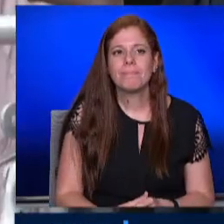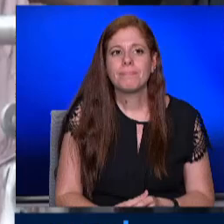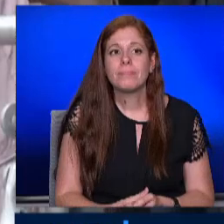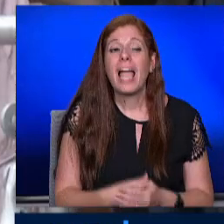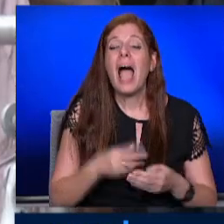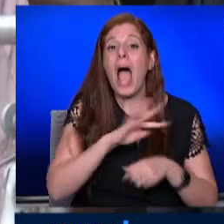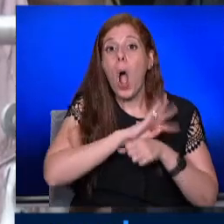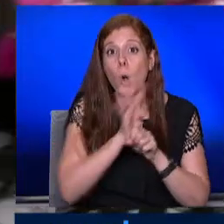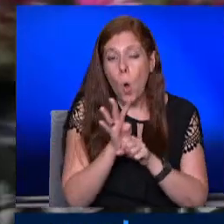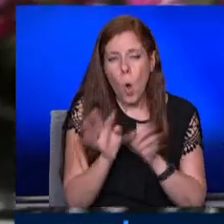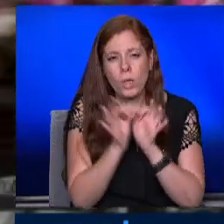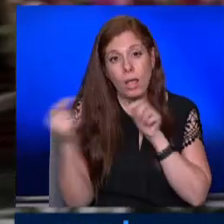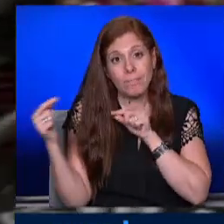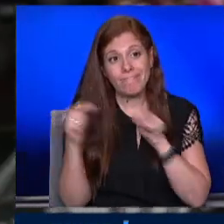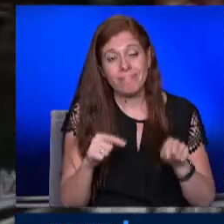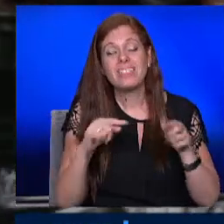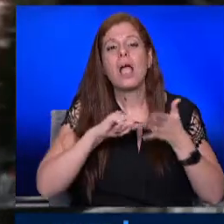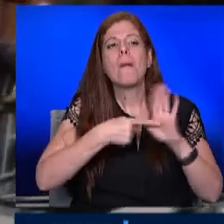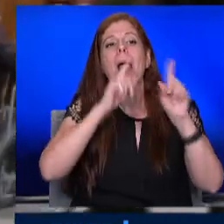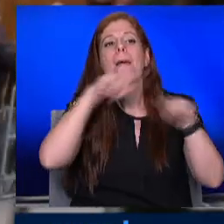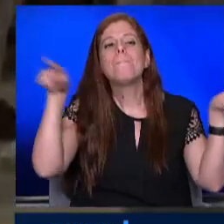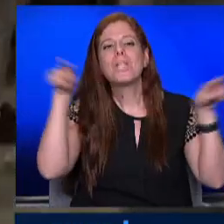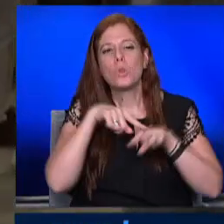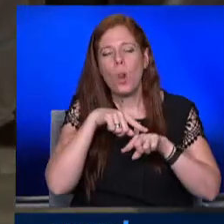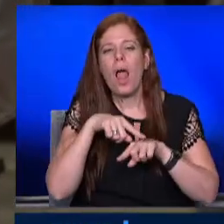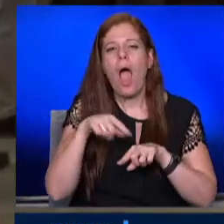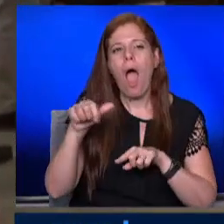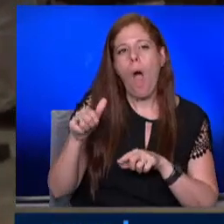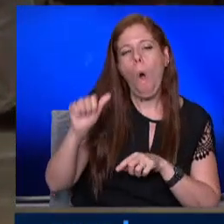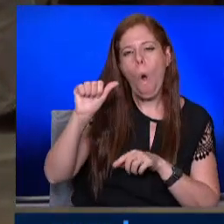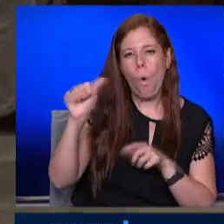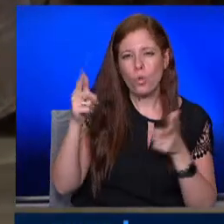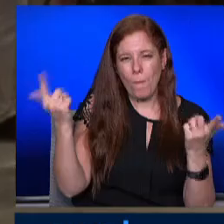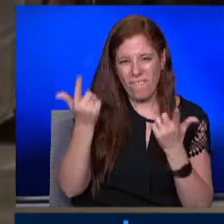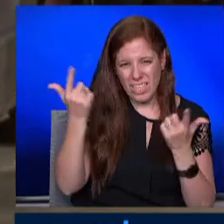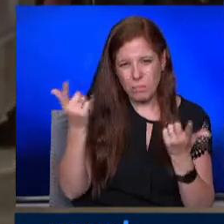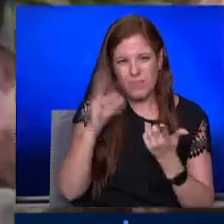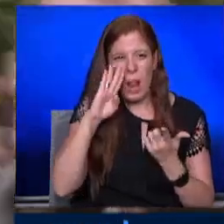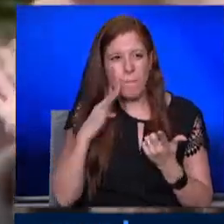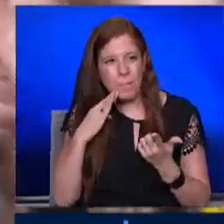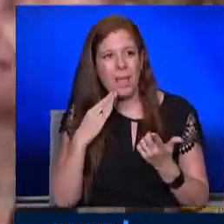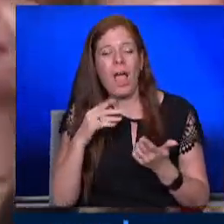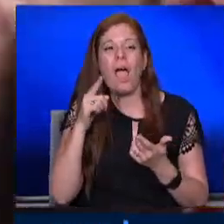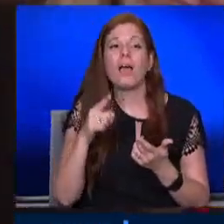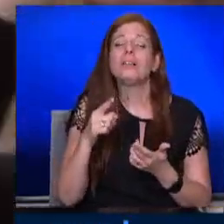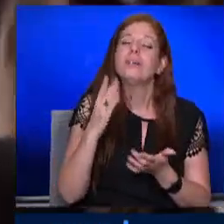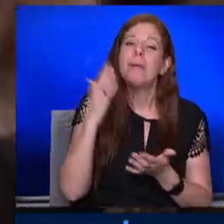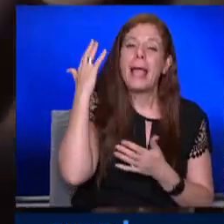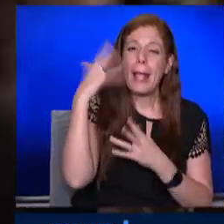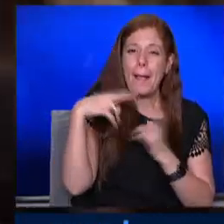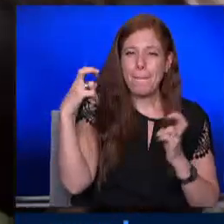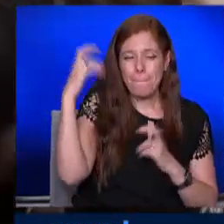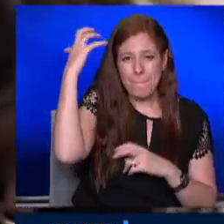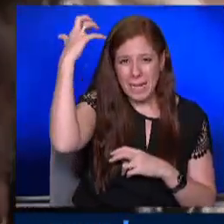הקורונה שפרצה על חיינו הביאה לביטול האוקטובר פסט, פסטיבל הבירה בין 200 השנים של מחוז בוואריה והעיר מינכן בגרמניה.